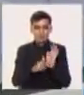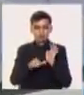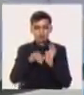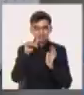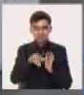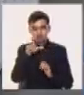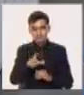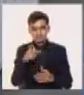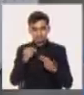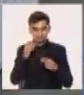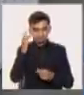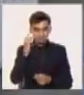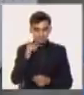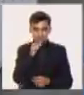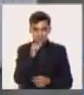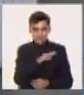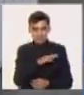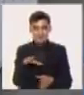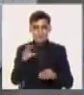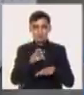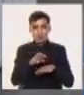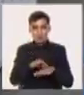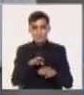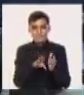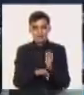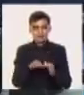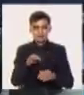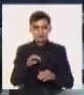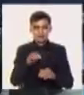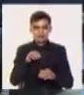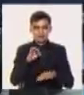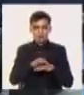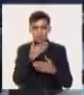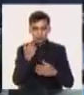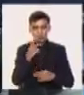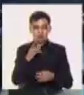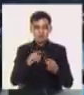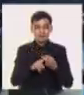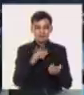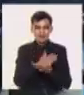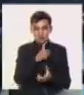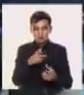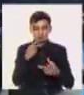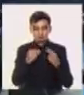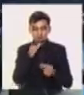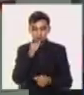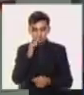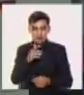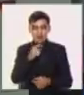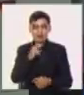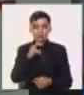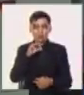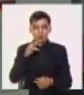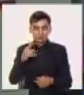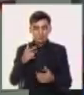Власти надеются, что раннее выявление бессимптомных больных поможет замедлить распространение вируса. На данный момент число больных в Гонконге